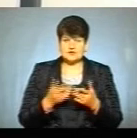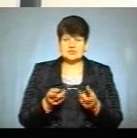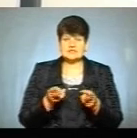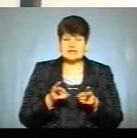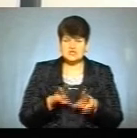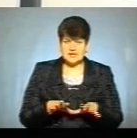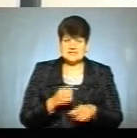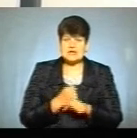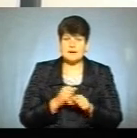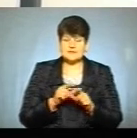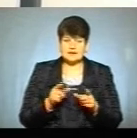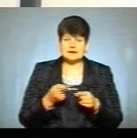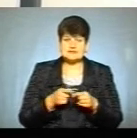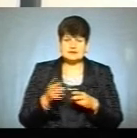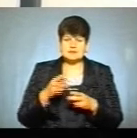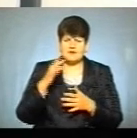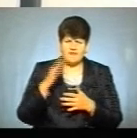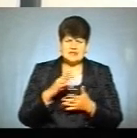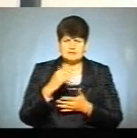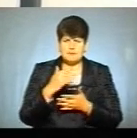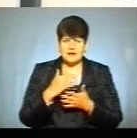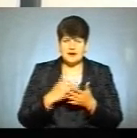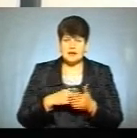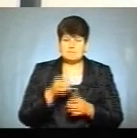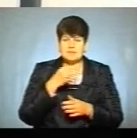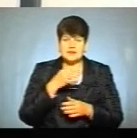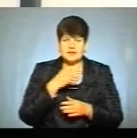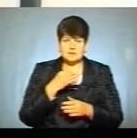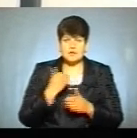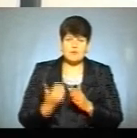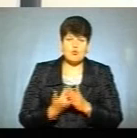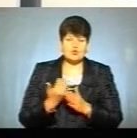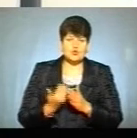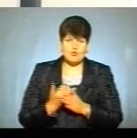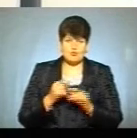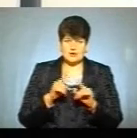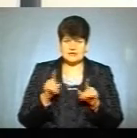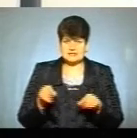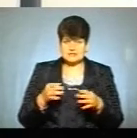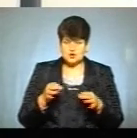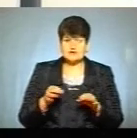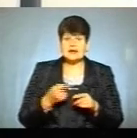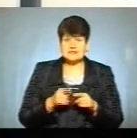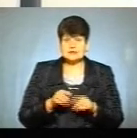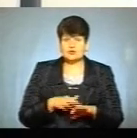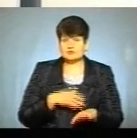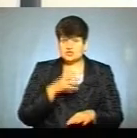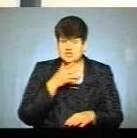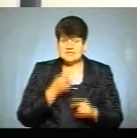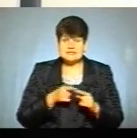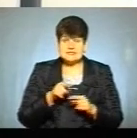ця ж сама аптека, це потрібно абсолютно весь перелік медикаментів по-новому ліцензовувати, а це тривалий час. Тобто цей